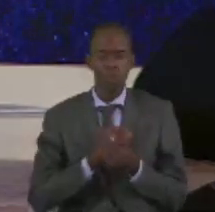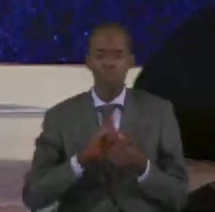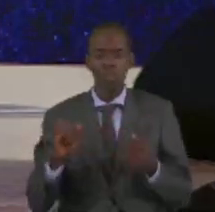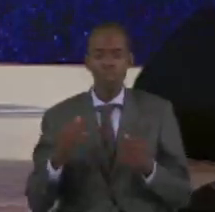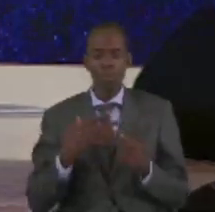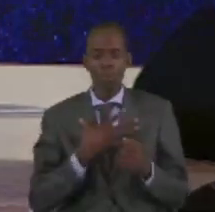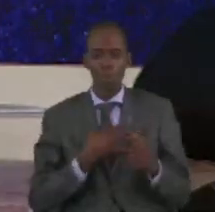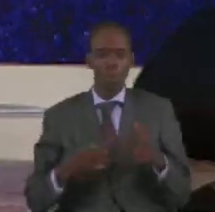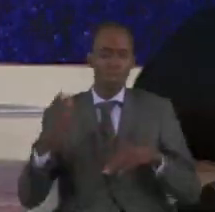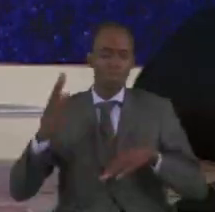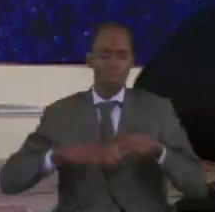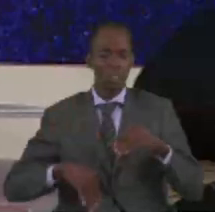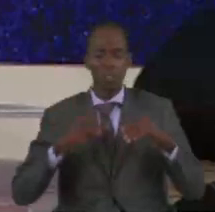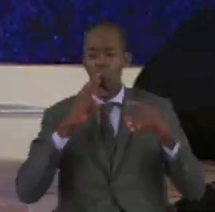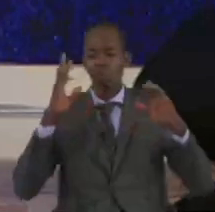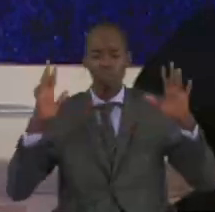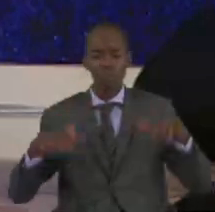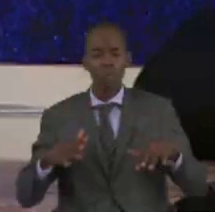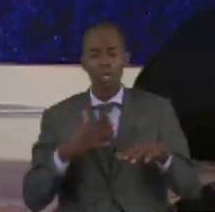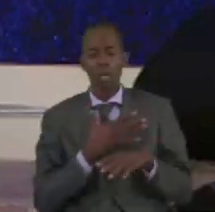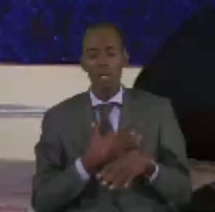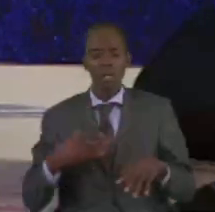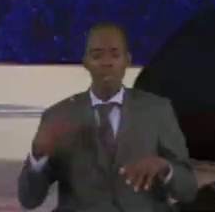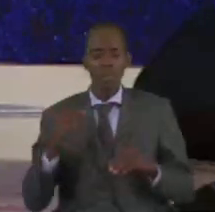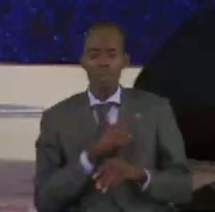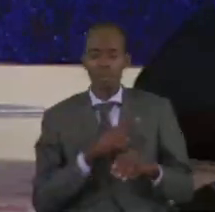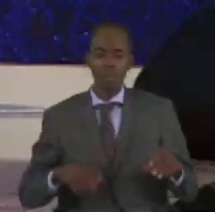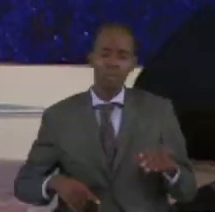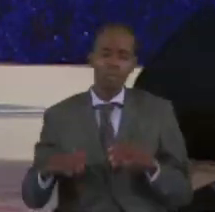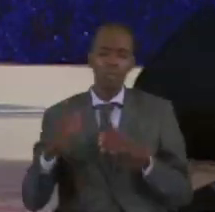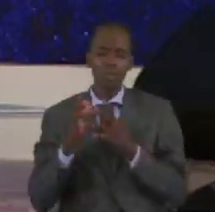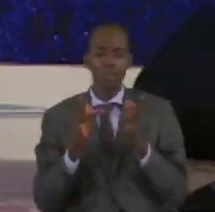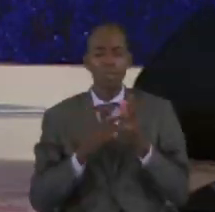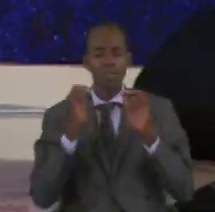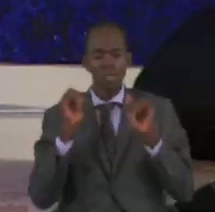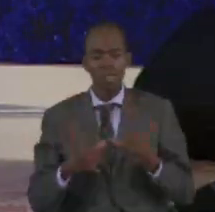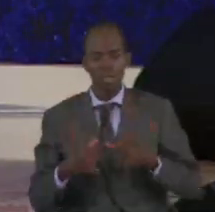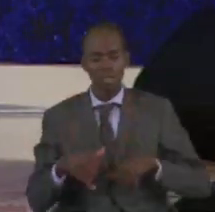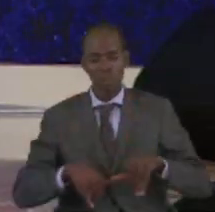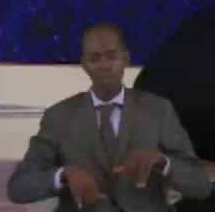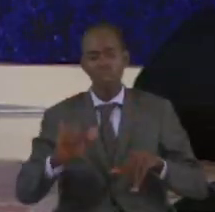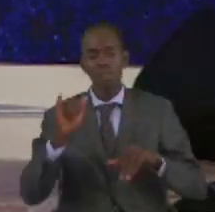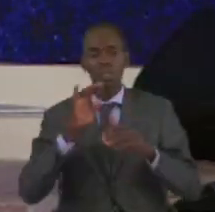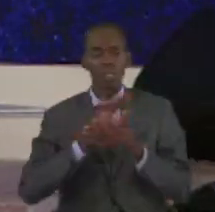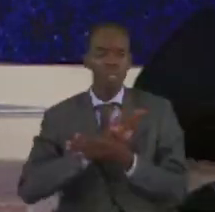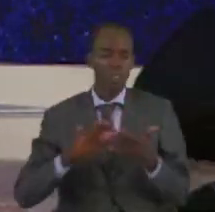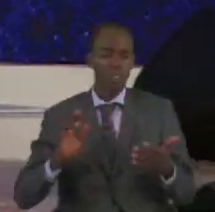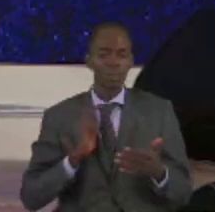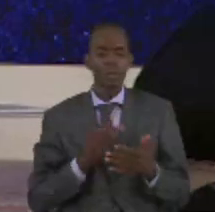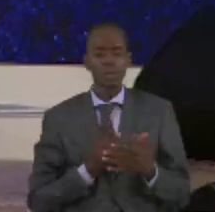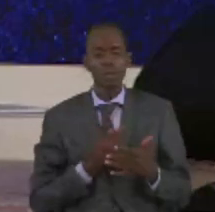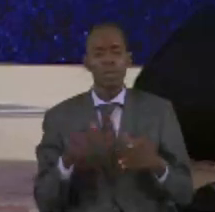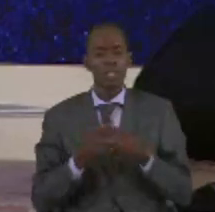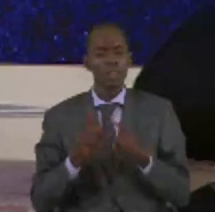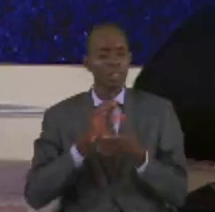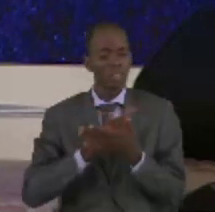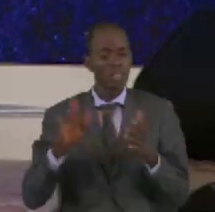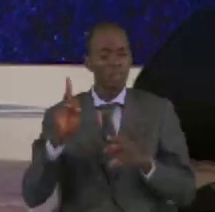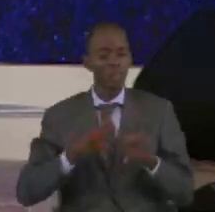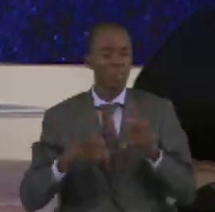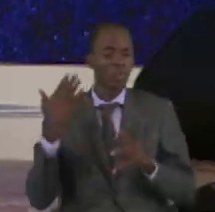plus blanc que la neige. Le sang de Jésus peut toujours nous laver, nous purifier comme cela a lavé les gens du